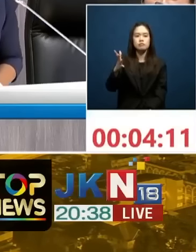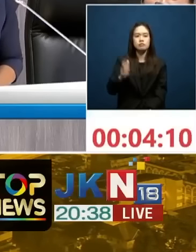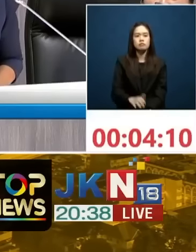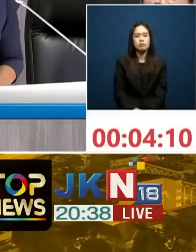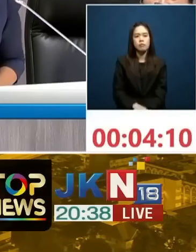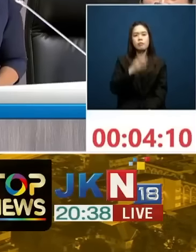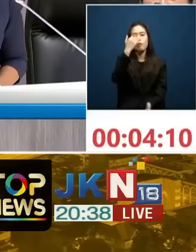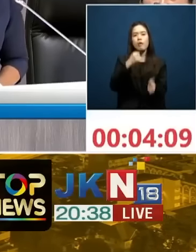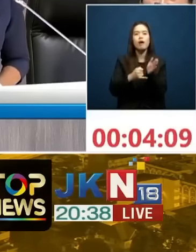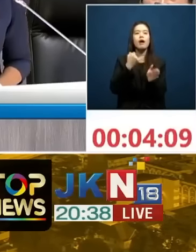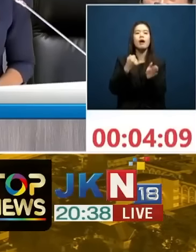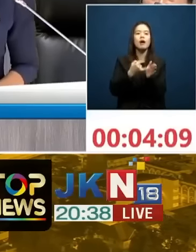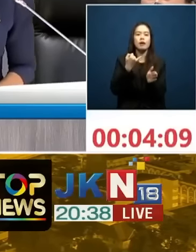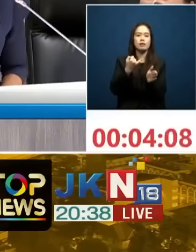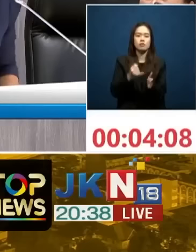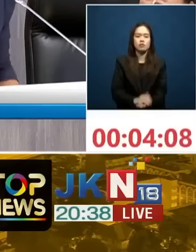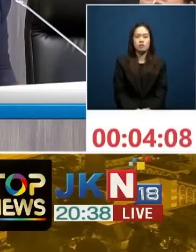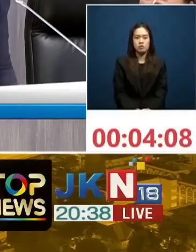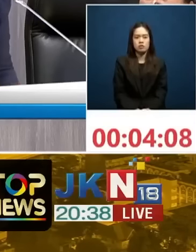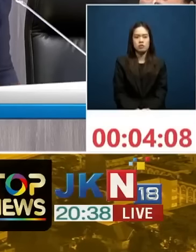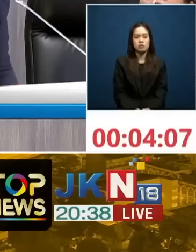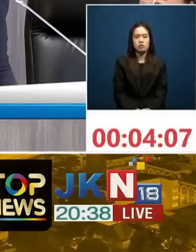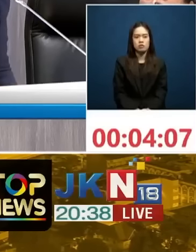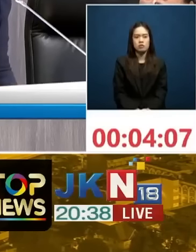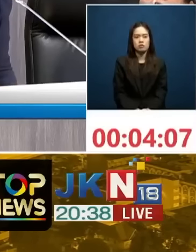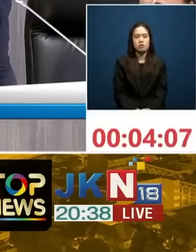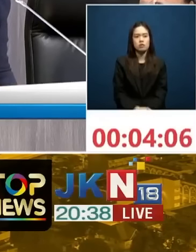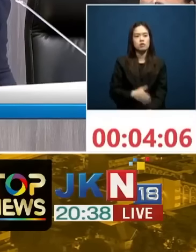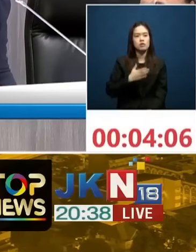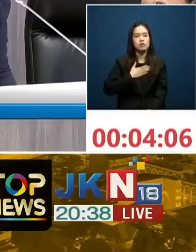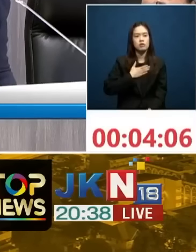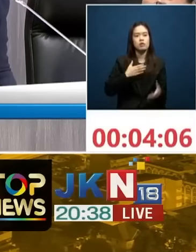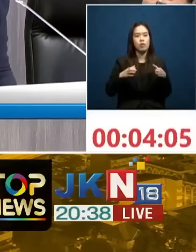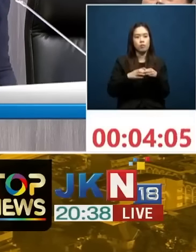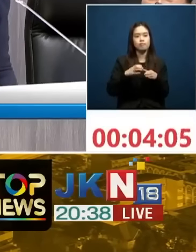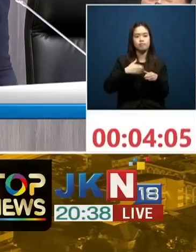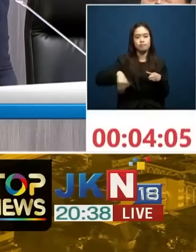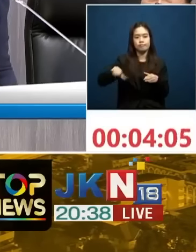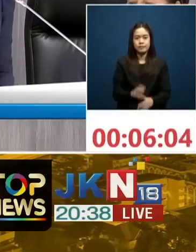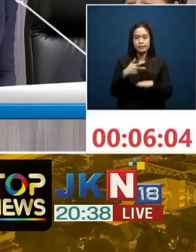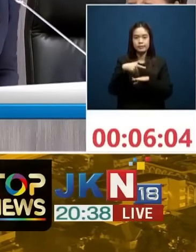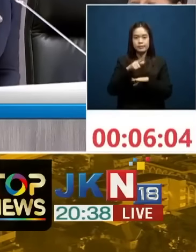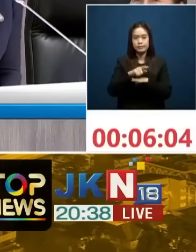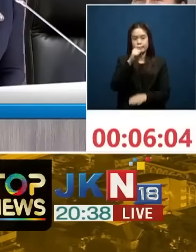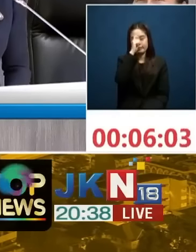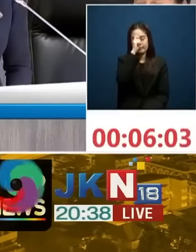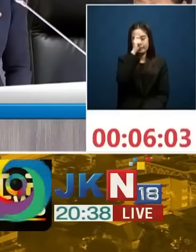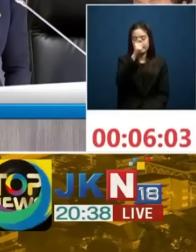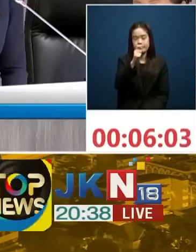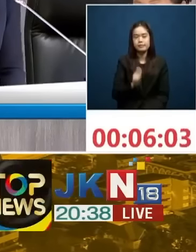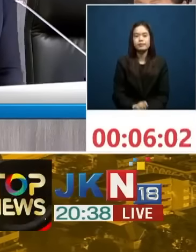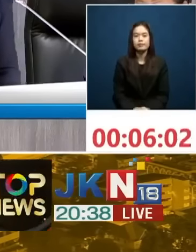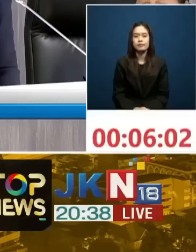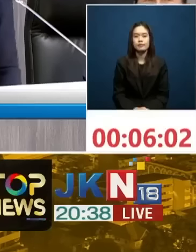บบนี้ไปเลยค่ะ ใช้ง่ายๆ นี่แบบซื่อๆเลยไม่ได้ต่อว่าคือจะผ่าน 1.22 แสนล้านจะผ่